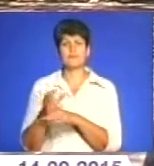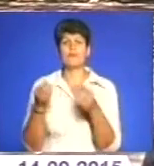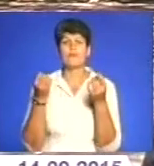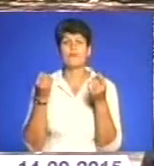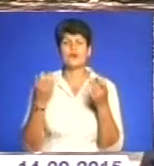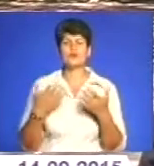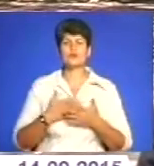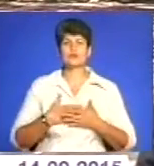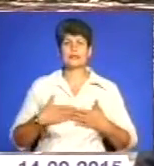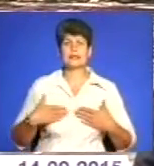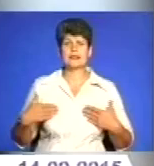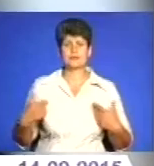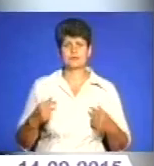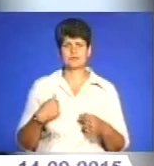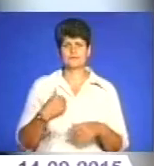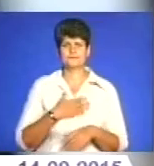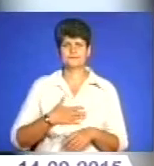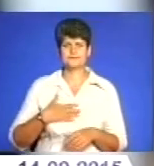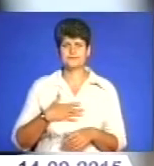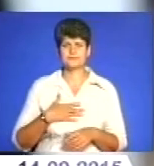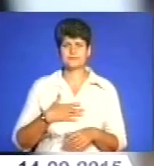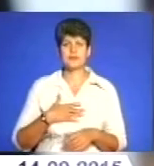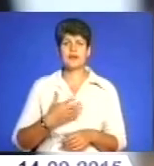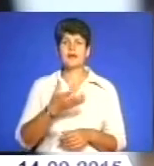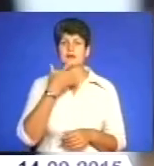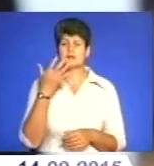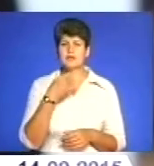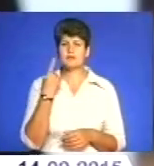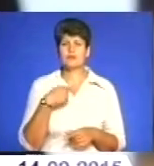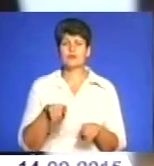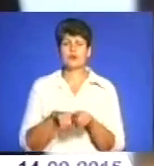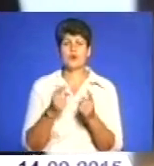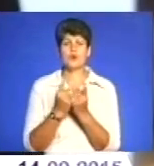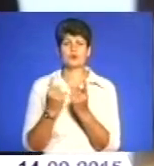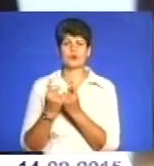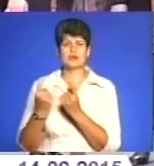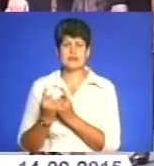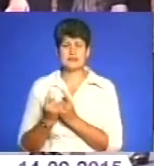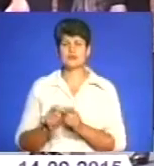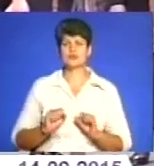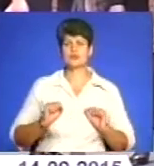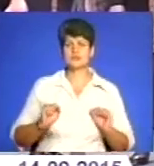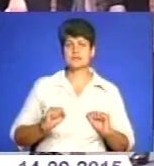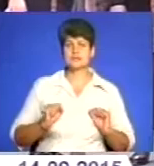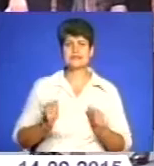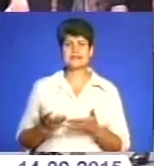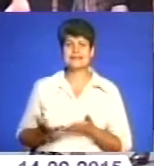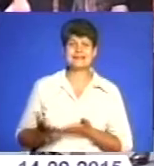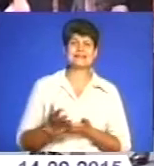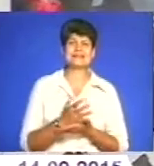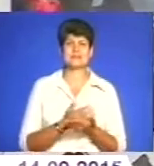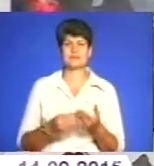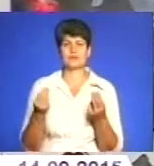не хотів завдати мені болі. Тепло відгукується про Івана і його однокласники, зусиллями котрих зібрано кошти